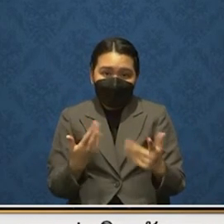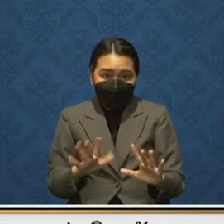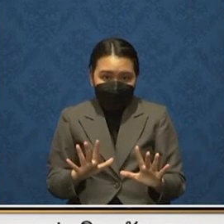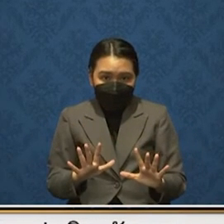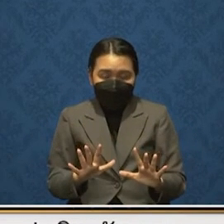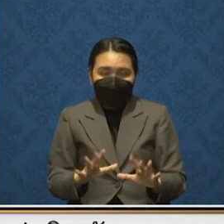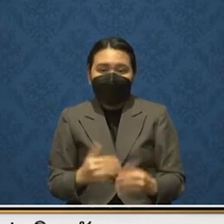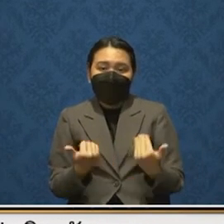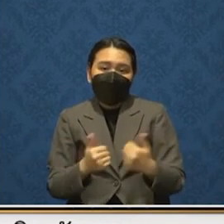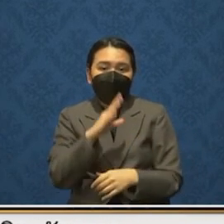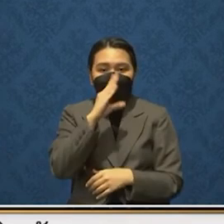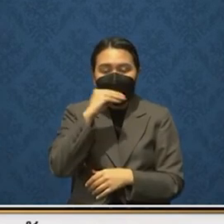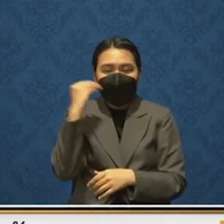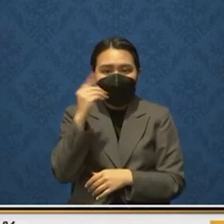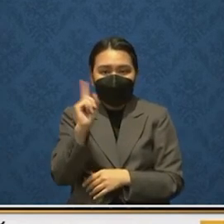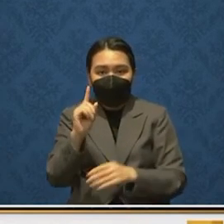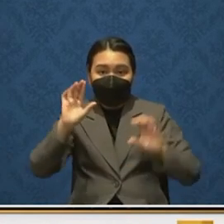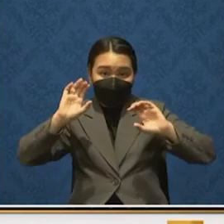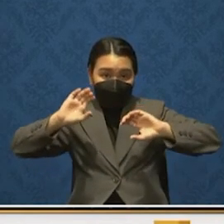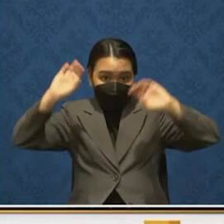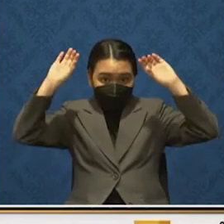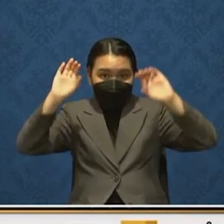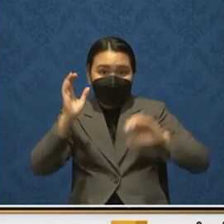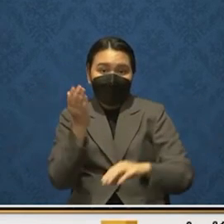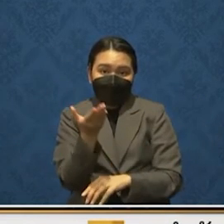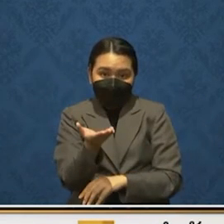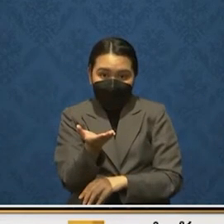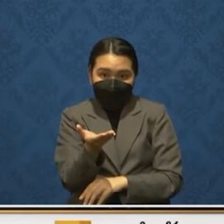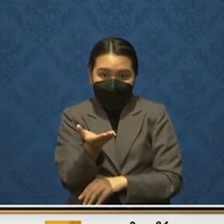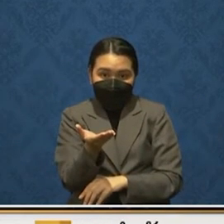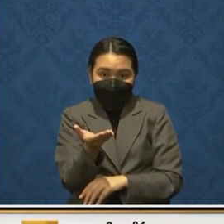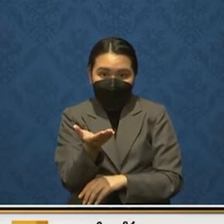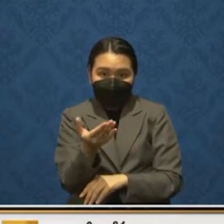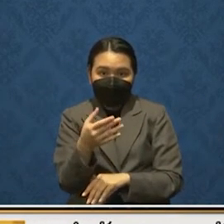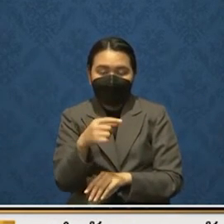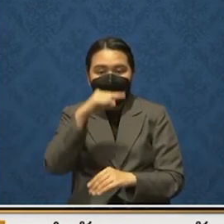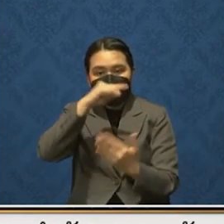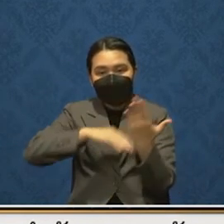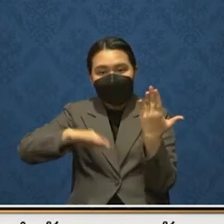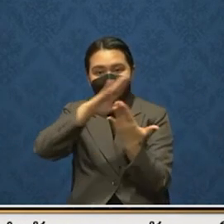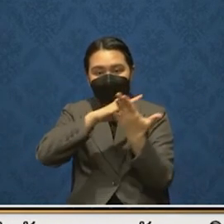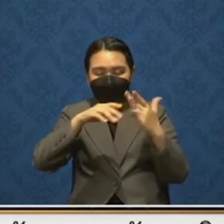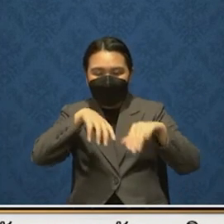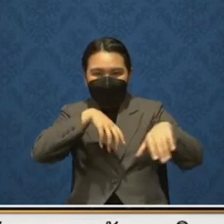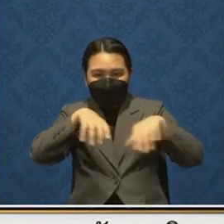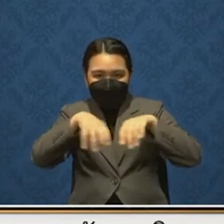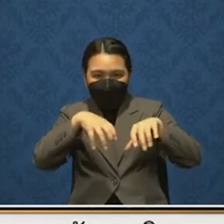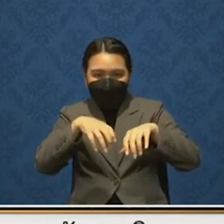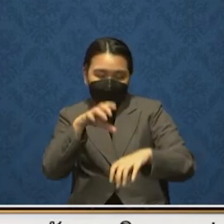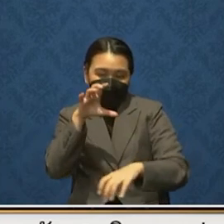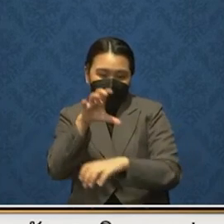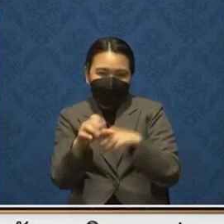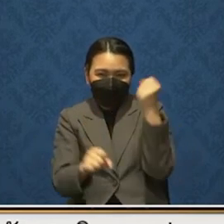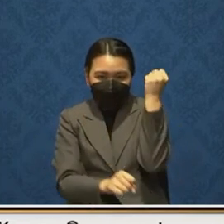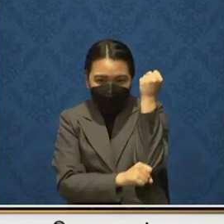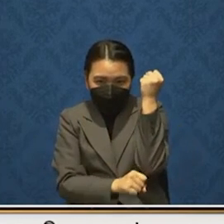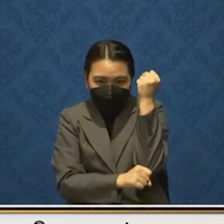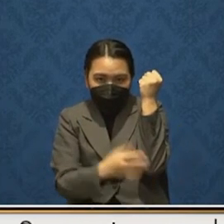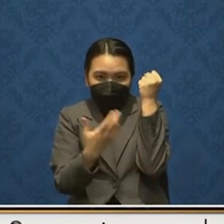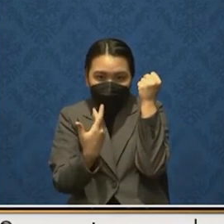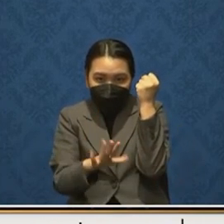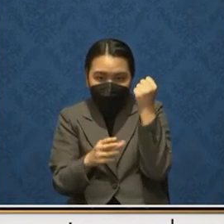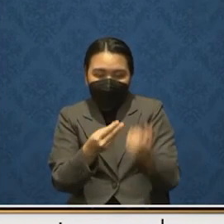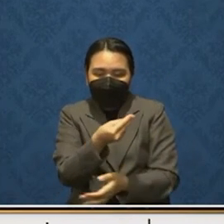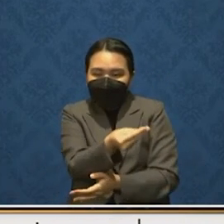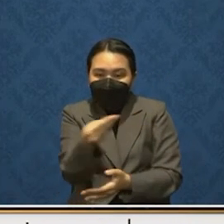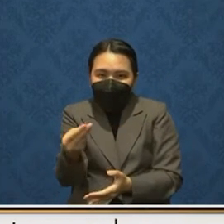พูดกันว่ารัฐบาลนี้นะครับบริหารประเทศบีบให้จนแล้วแจกกดใหโง